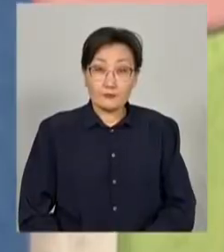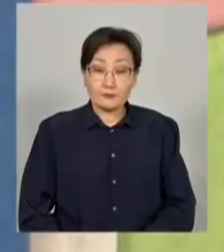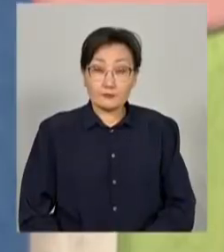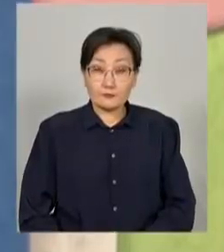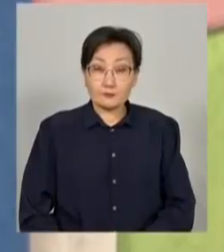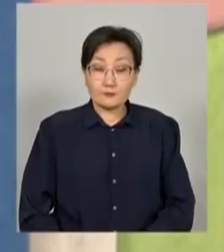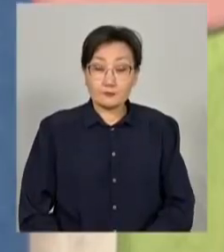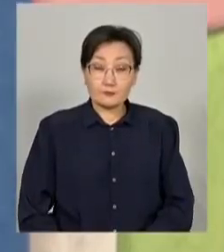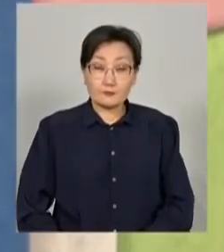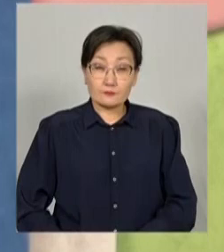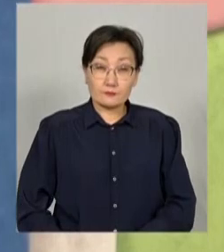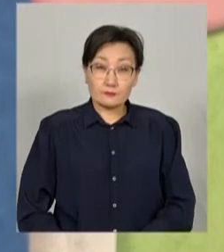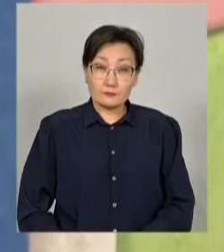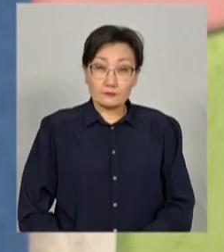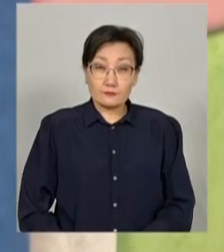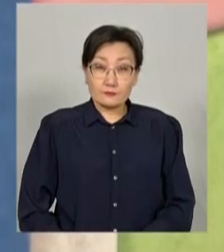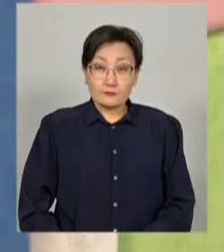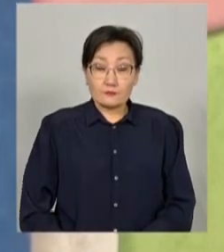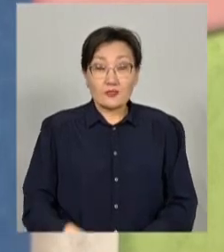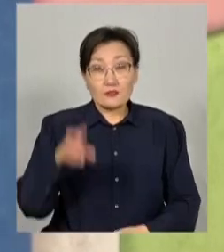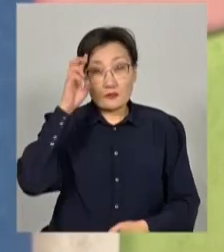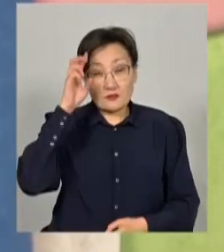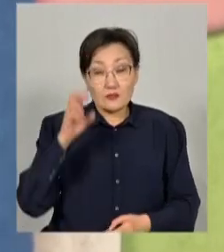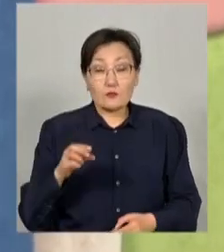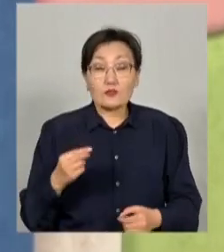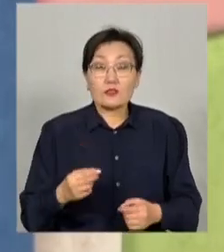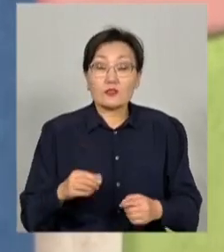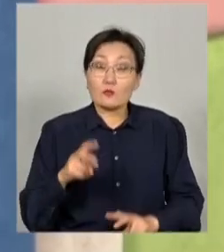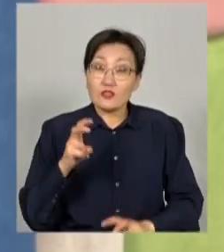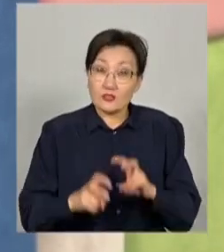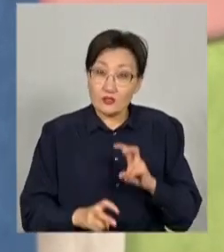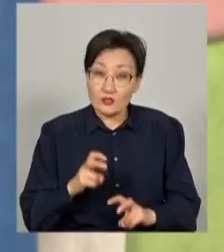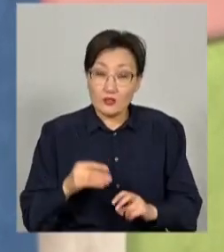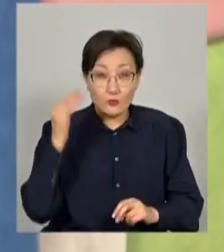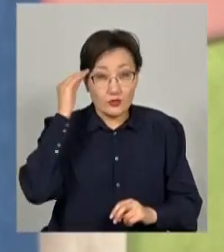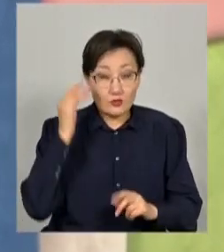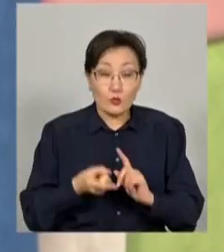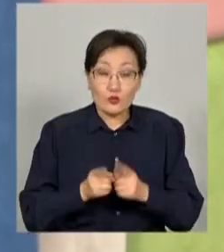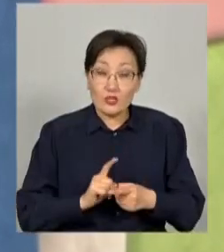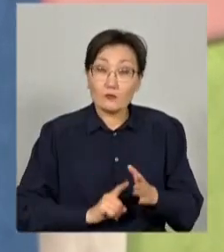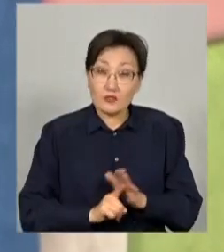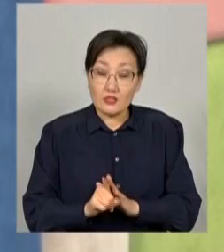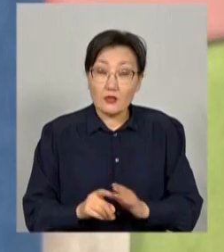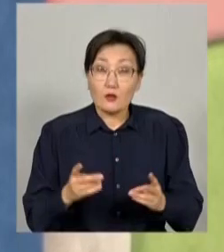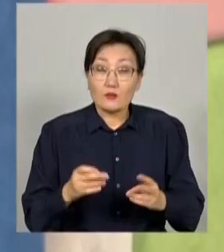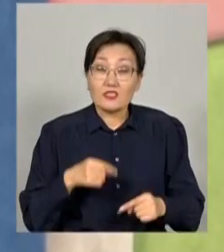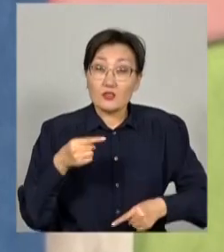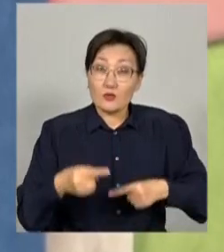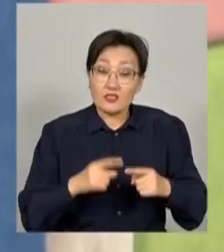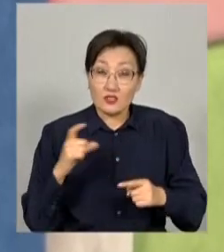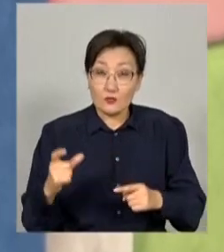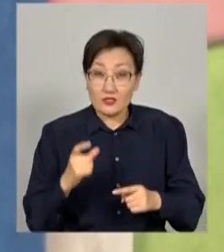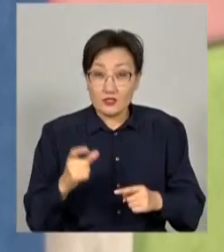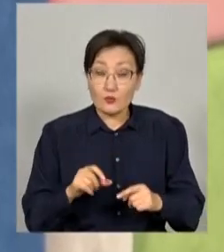Пришло время, когда государство... Мемлекеттің креативті индустрияға деген көзқарасы өзгере бастады. Әдетте дәстүрлі